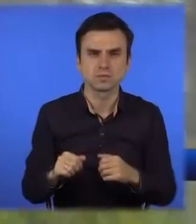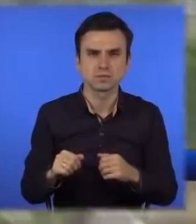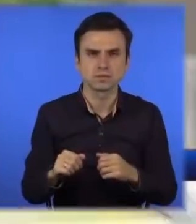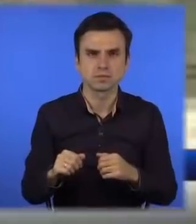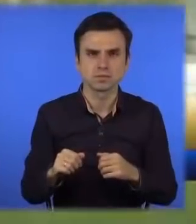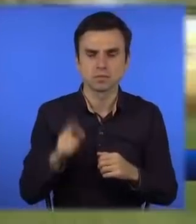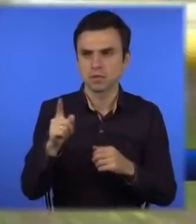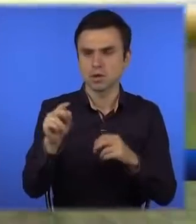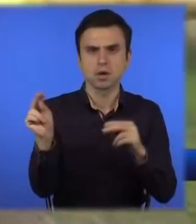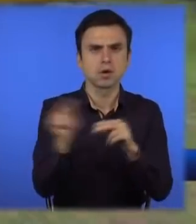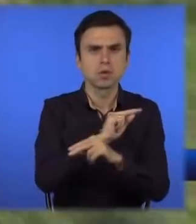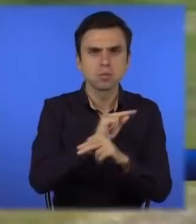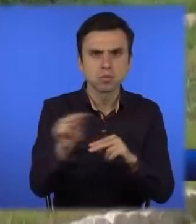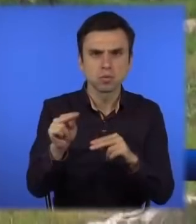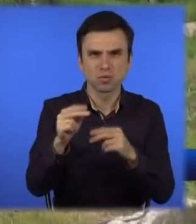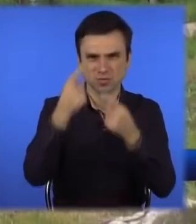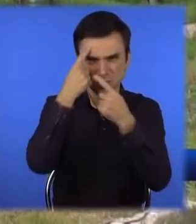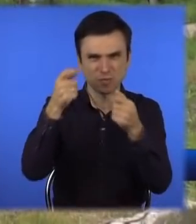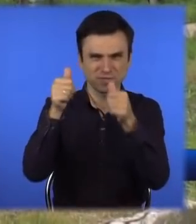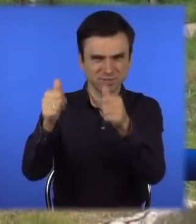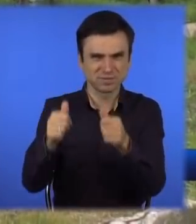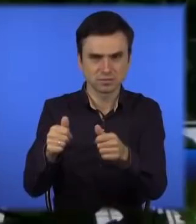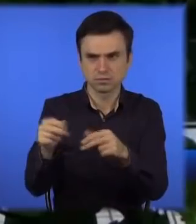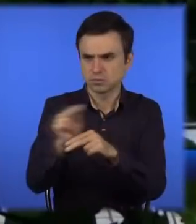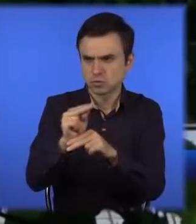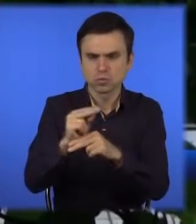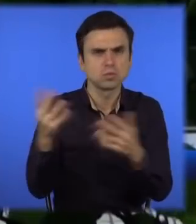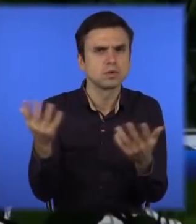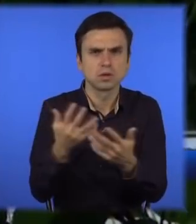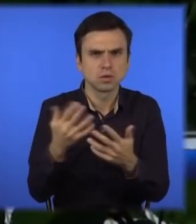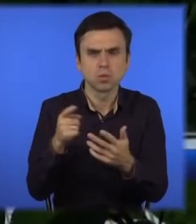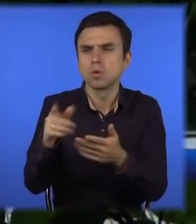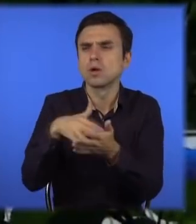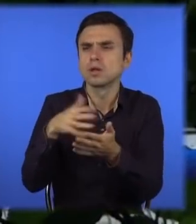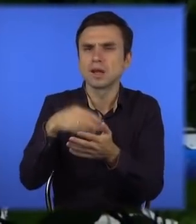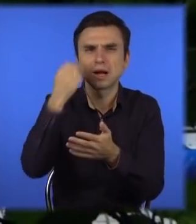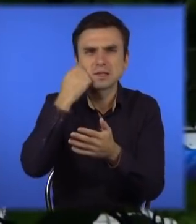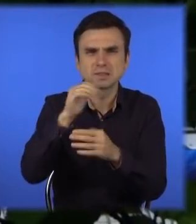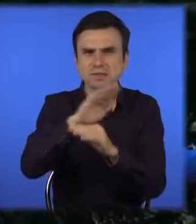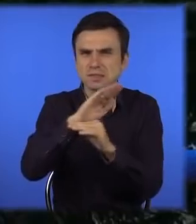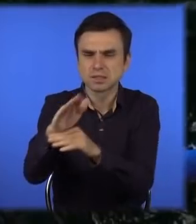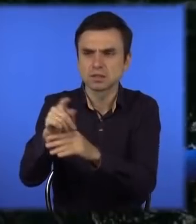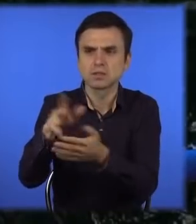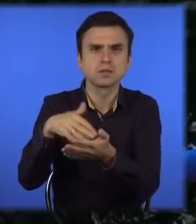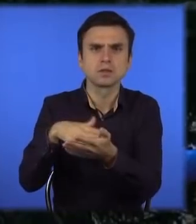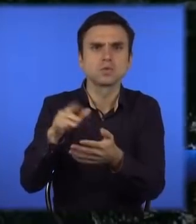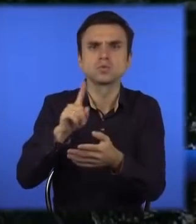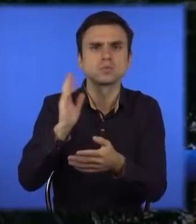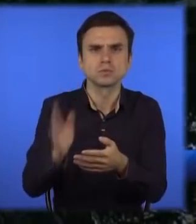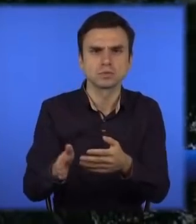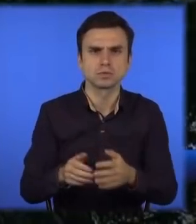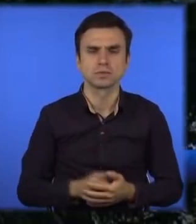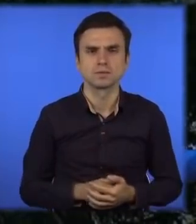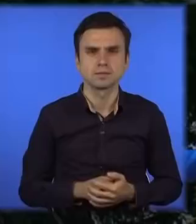враховуючи численні тепловтрати. Лічильник дозволяє оплачувати тільки те тепло, яке дійшло до домівок. Таким чином рахунок стає